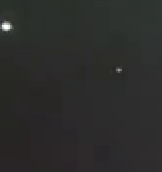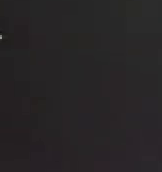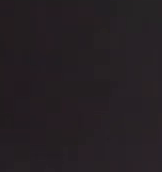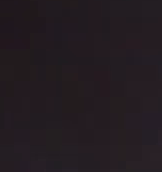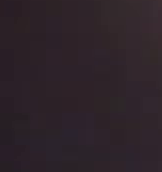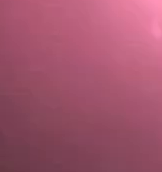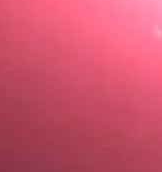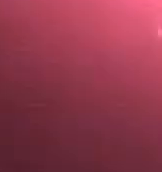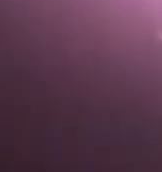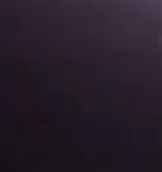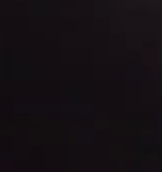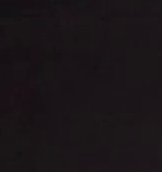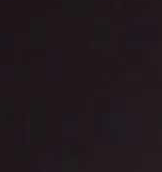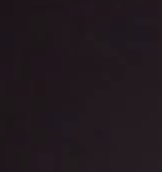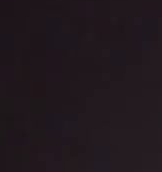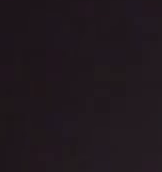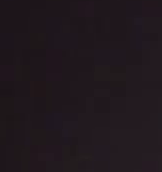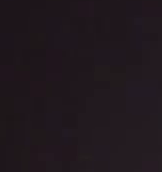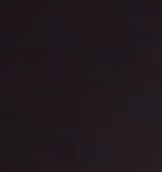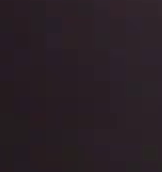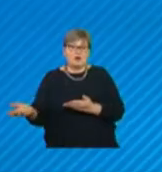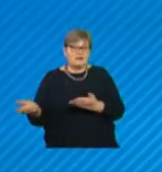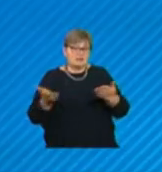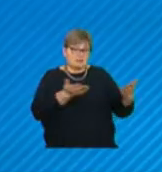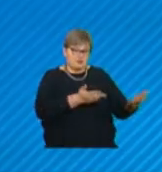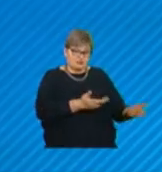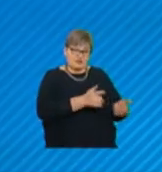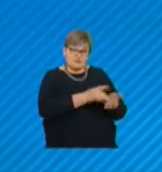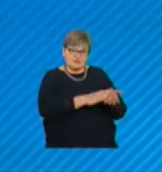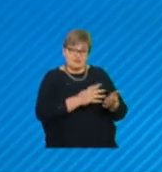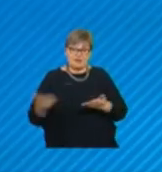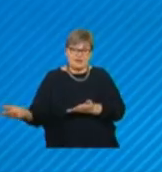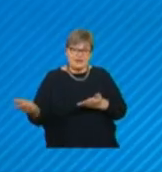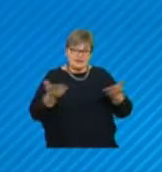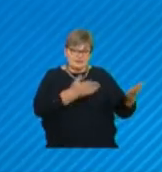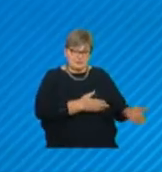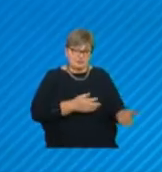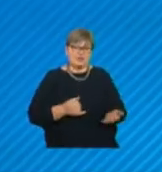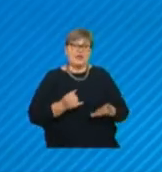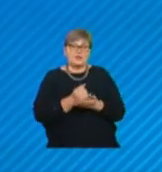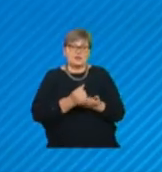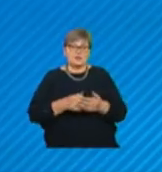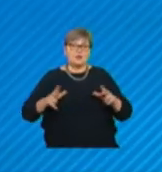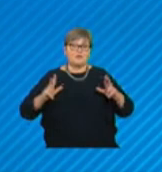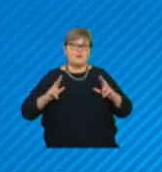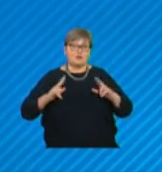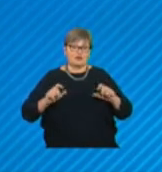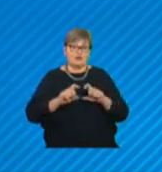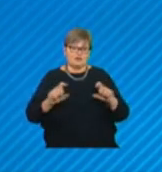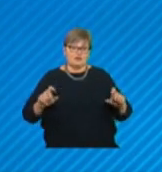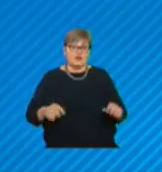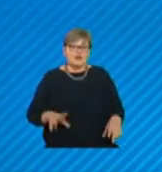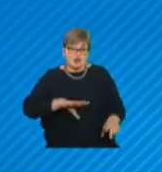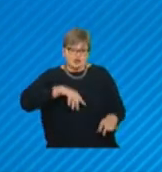tyle sylwestrowa noc w tym roku będzie zupełnie inna. W czwartek ogłoszono, że 31 grudnia o godzinie